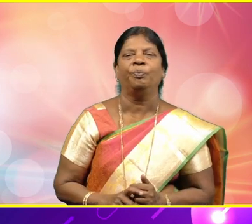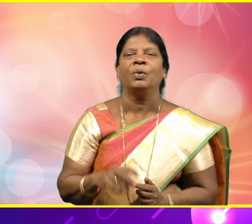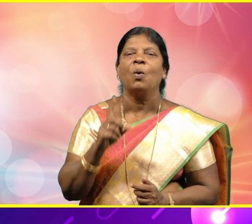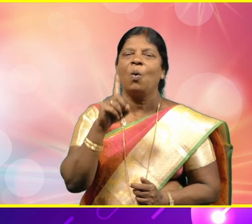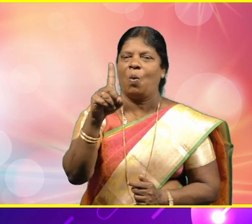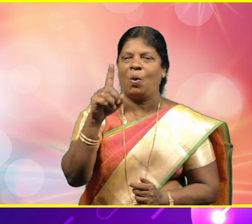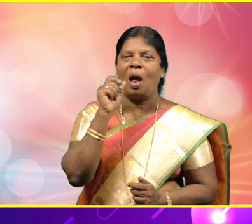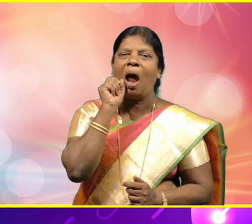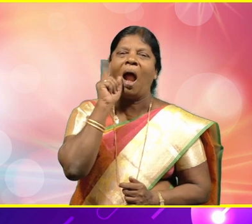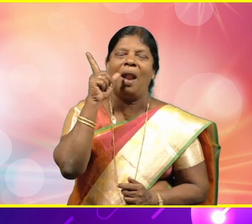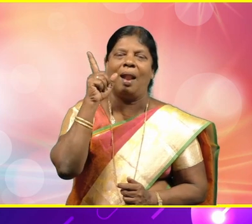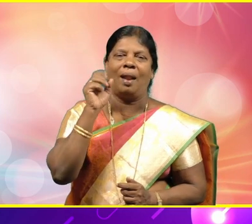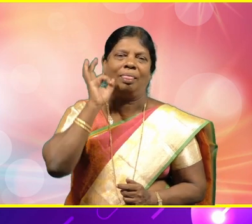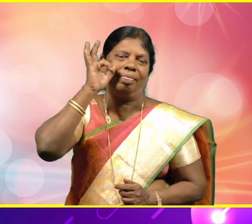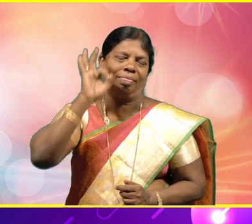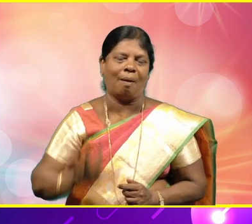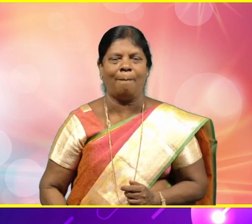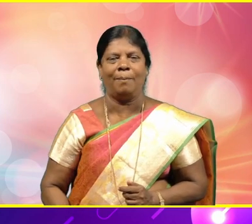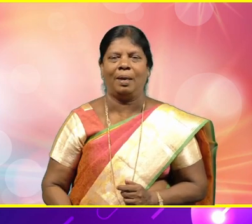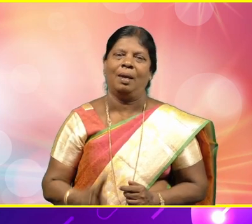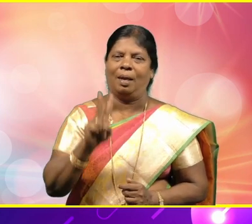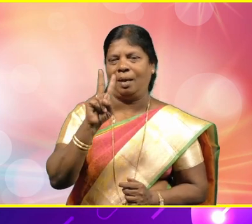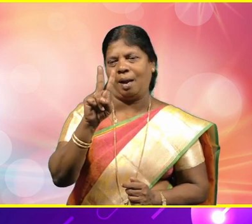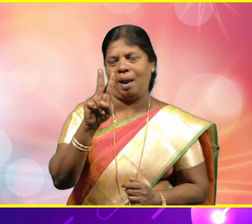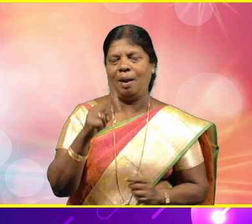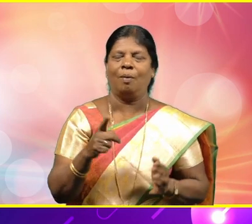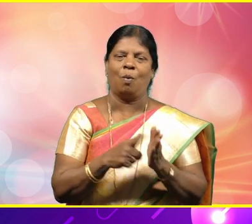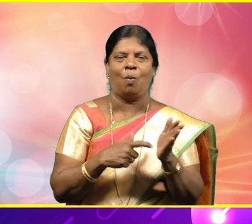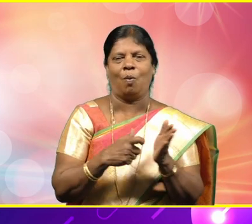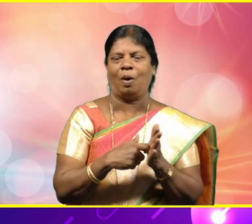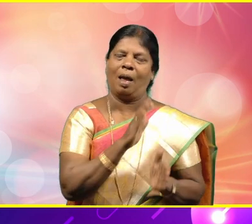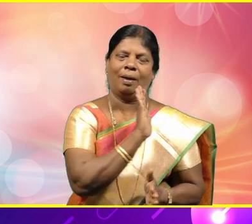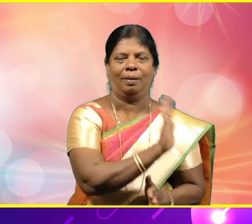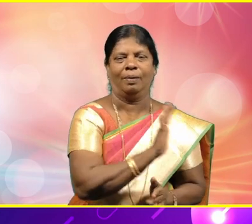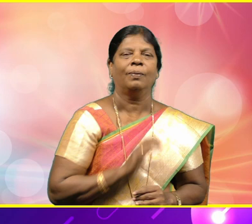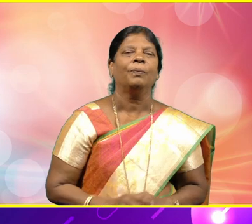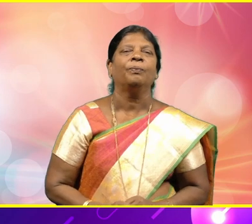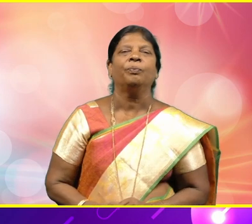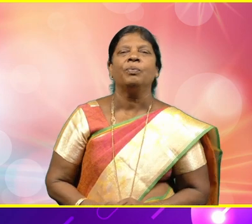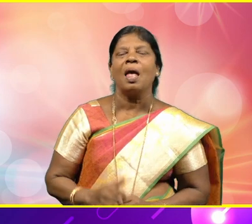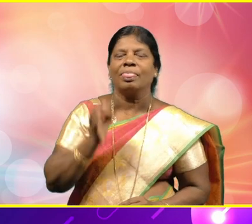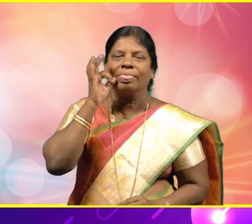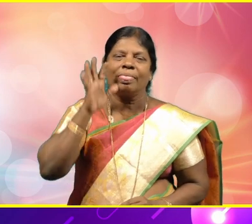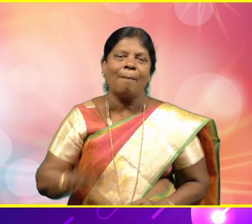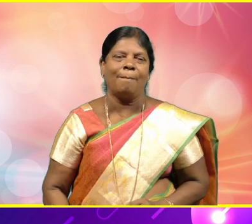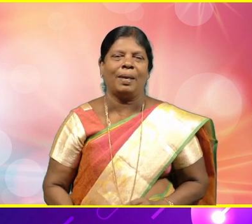அண்ணனும் தம்பியுமாக இரண்டு பேர் ஓர் ஊரில் இருந்தார்கள்.